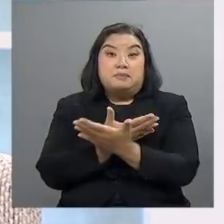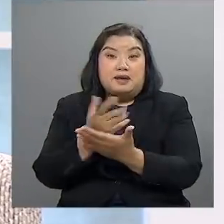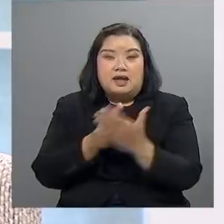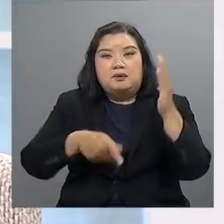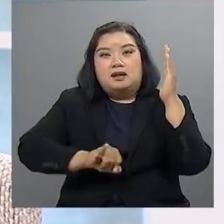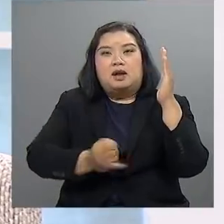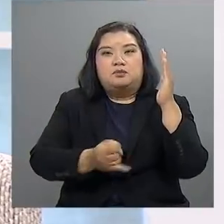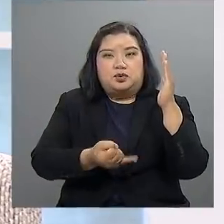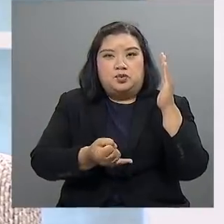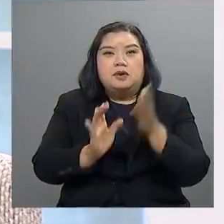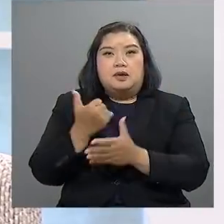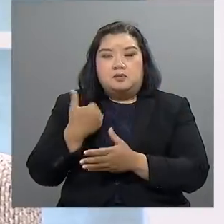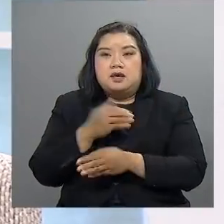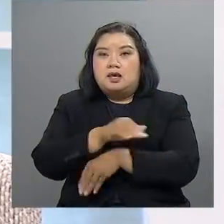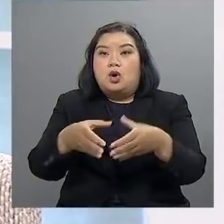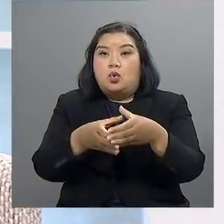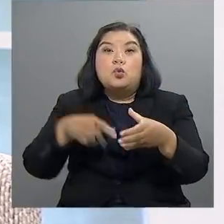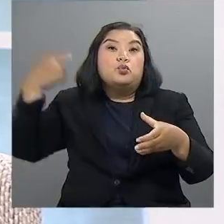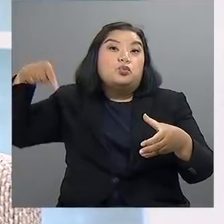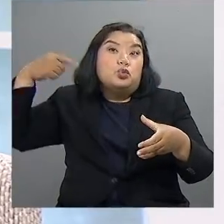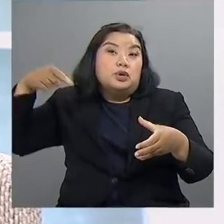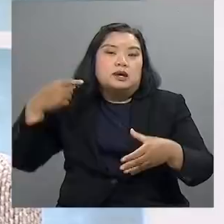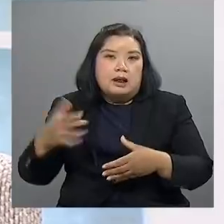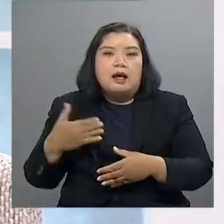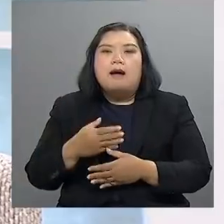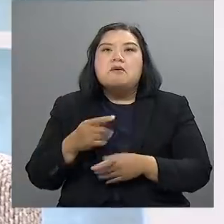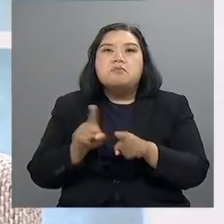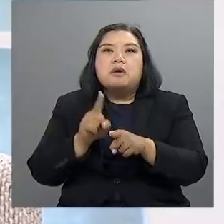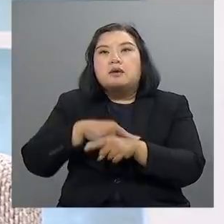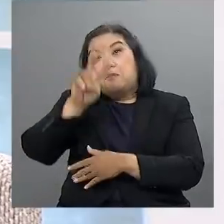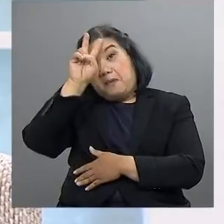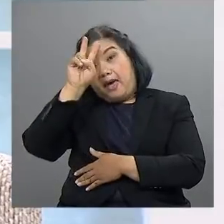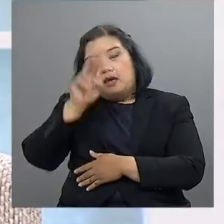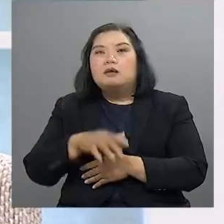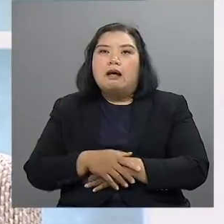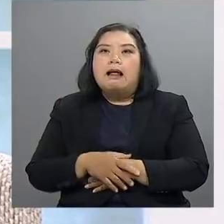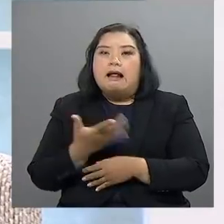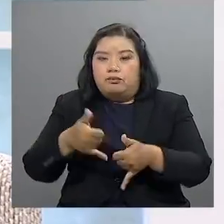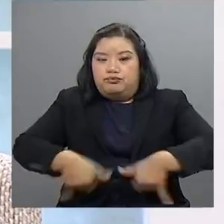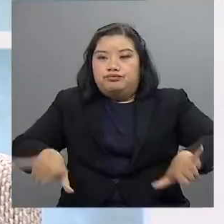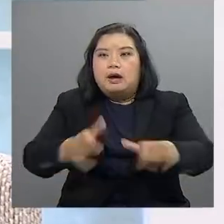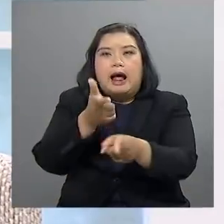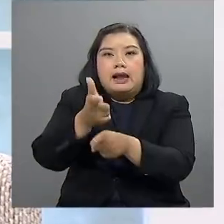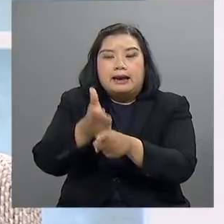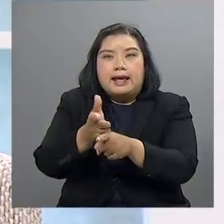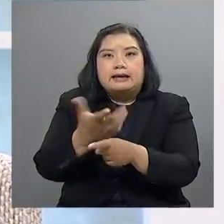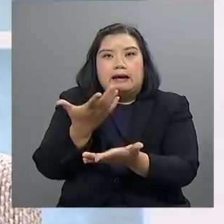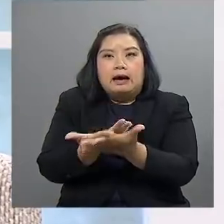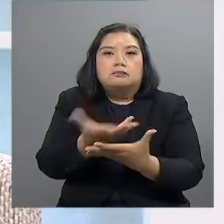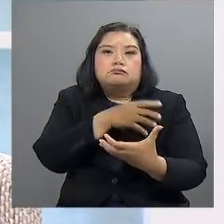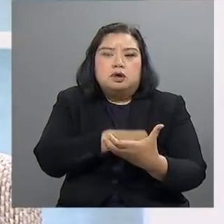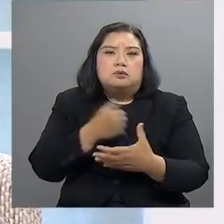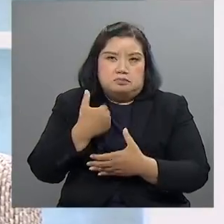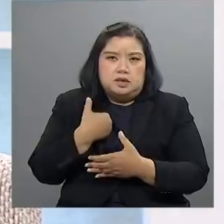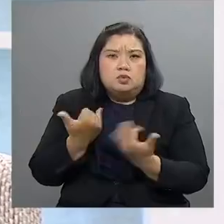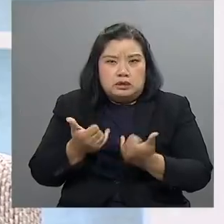กลุ่มสตรีเข้ามารวมตัวกันเลี้ยงแพะขายสร้างรายได้ในช่วงที่สภาวะเศรษฐกิจในช่วงนี้เนี่ยอาจจะฝืดเคืองนิดนึงจากสถ